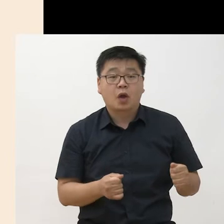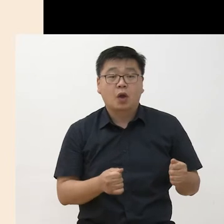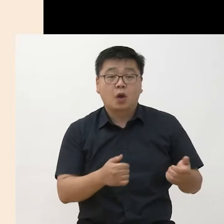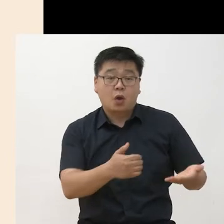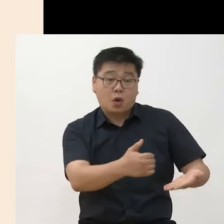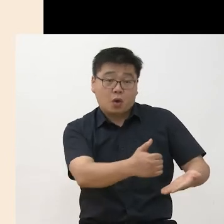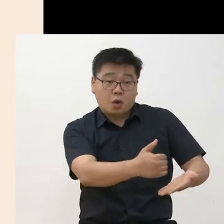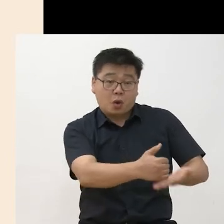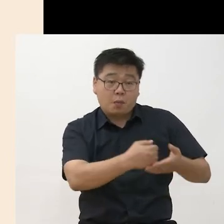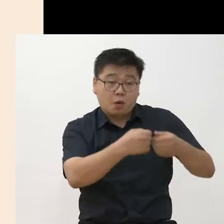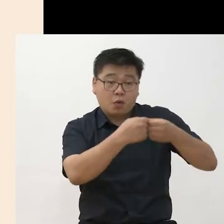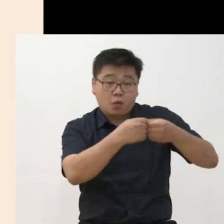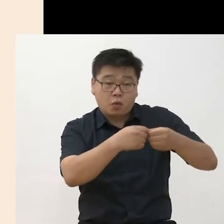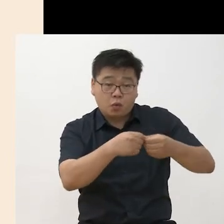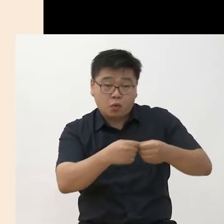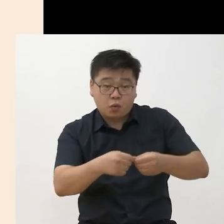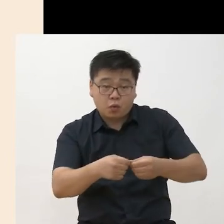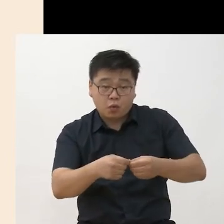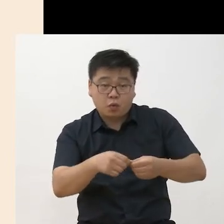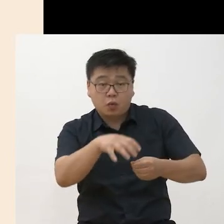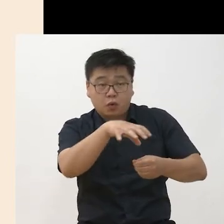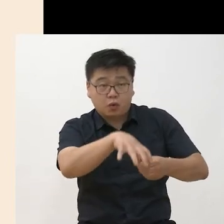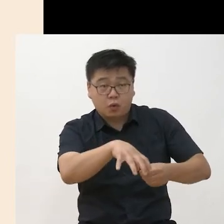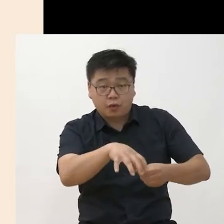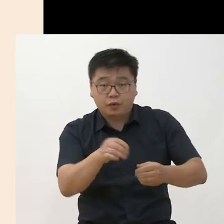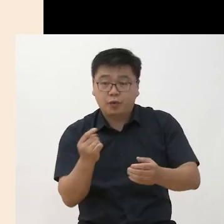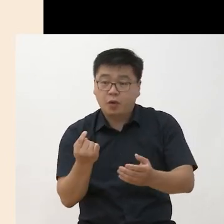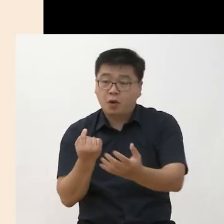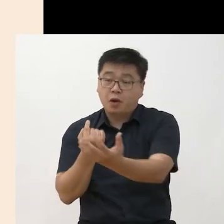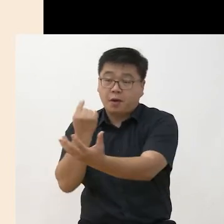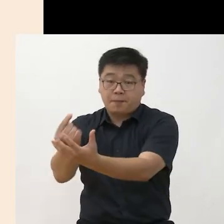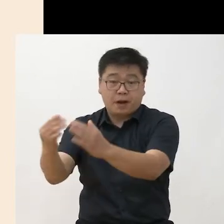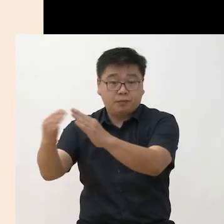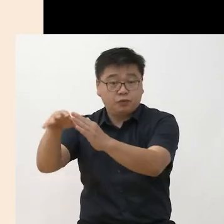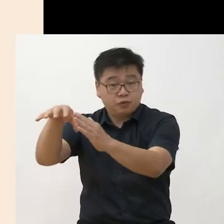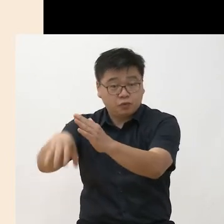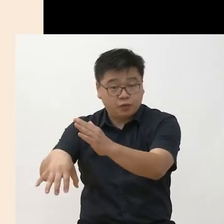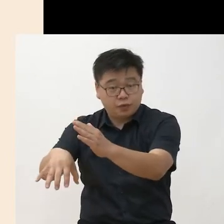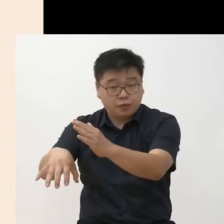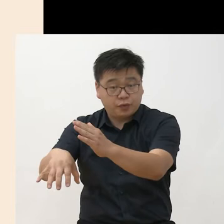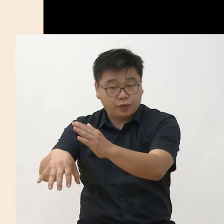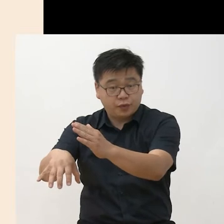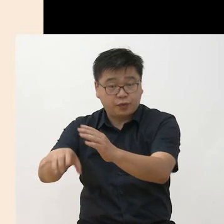공모하는 세부 분야와 방문하게 될 시설 현황입니다.